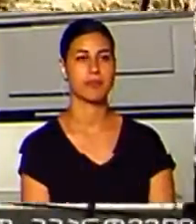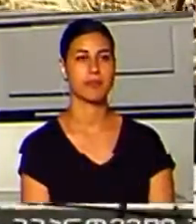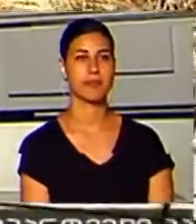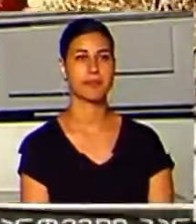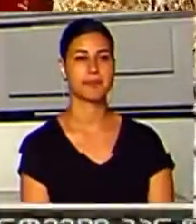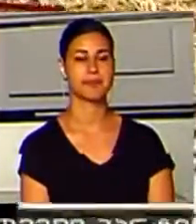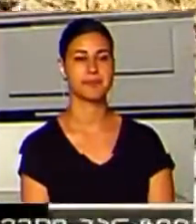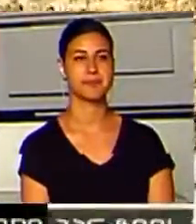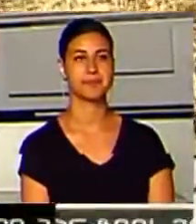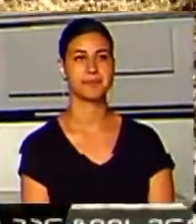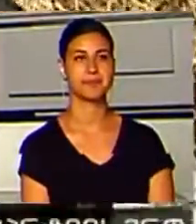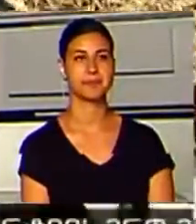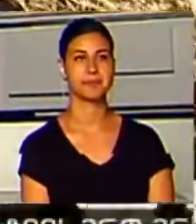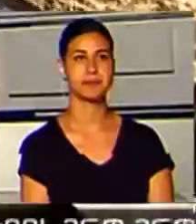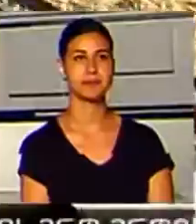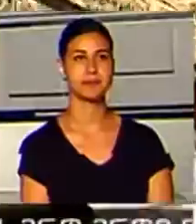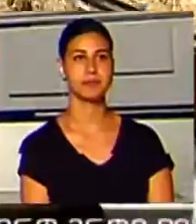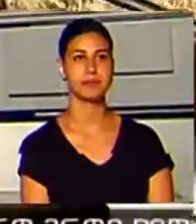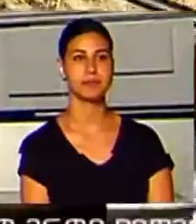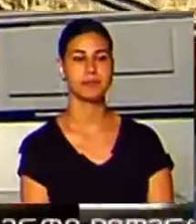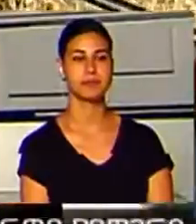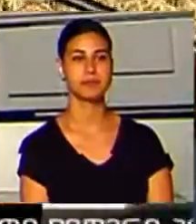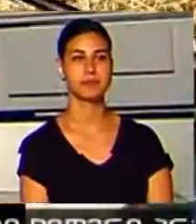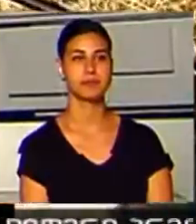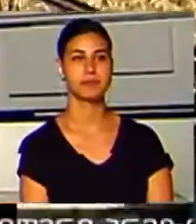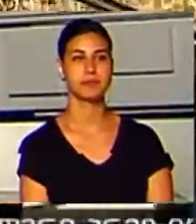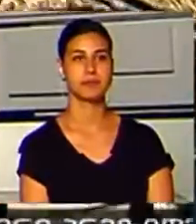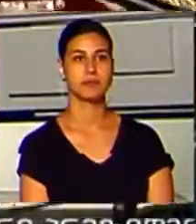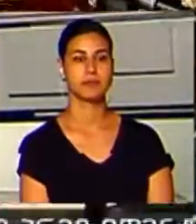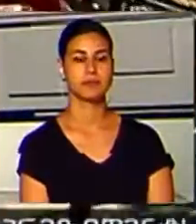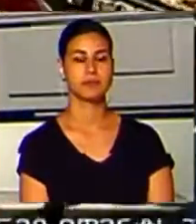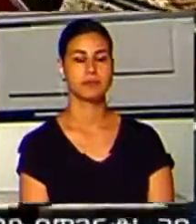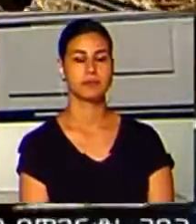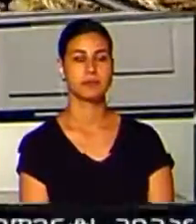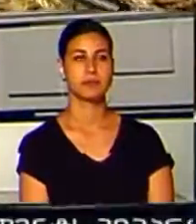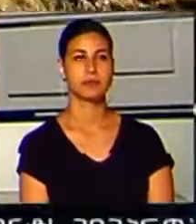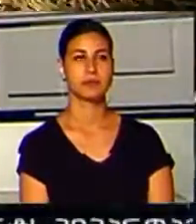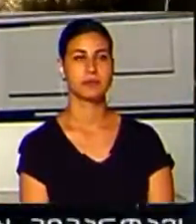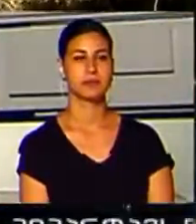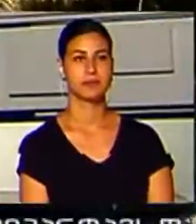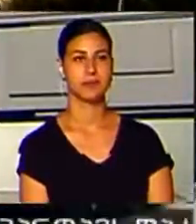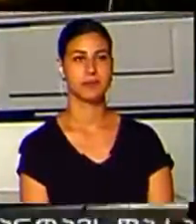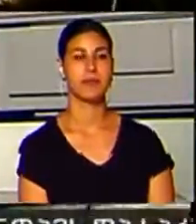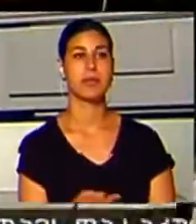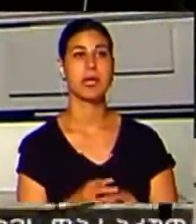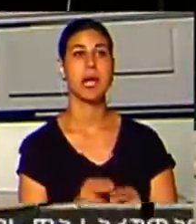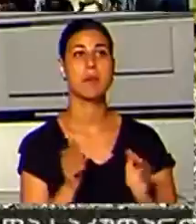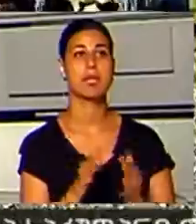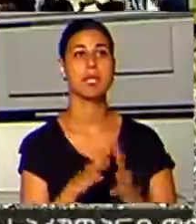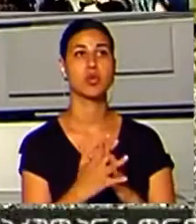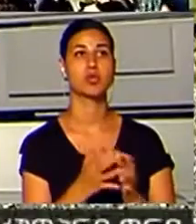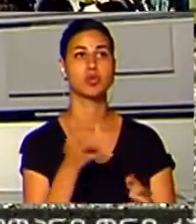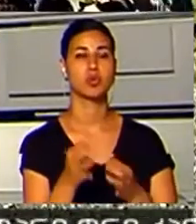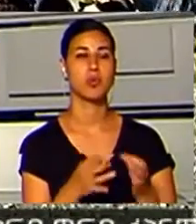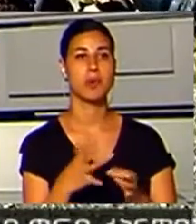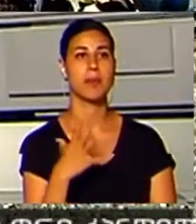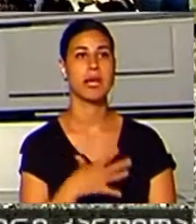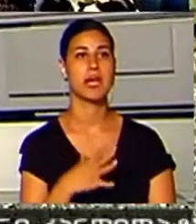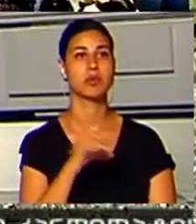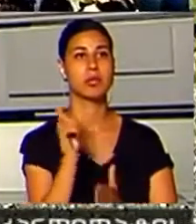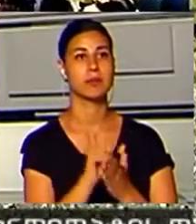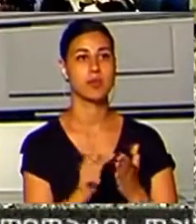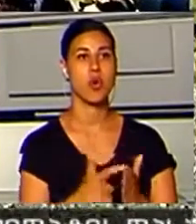შენს პულსაციას და იმას, რომ ამ პატარა სოფელმა ქართველი მწერლები და პოეტები ორი